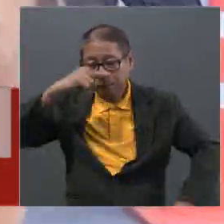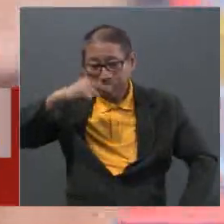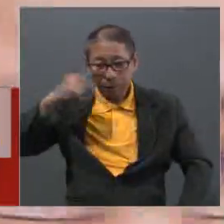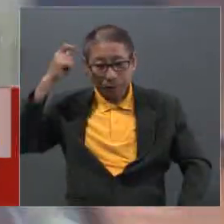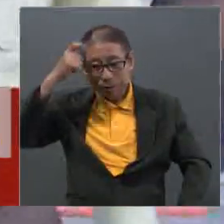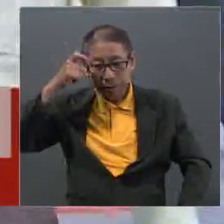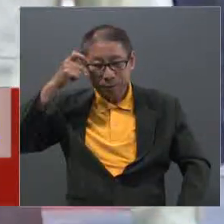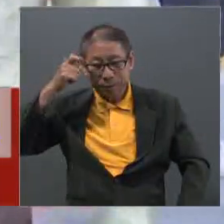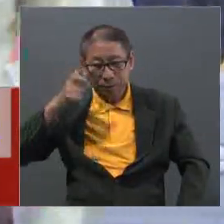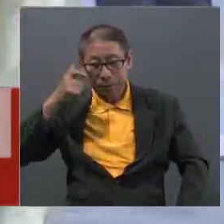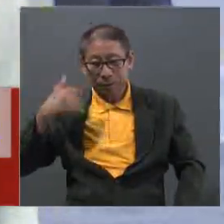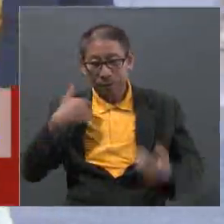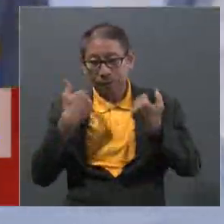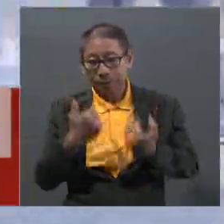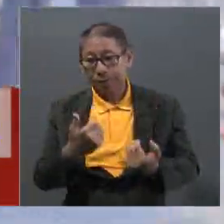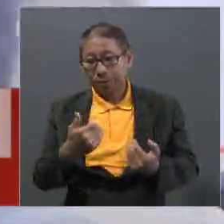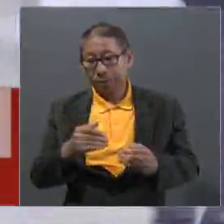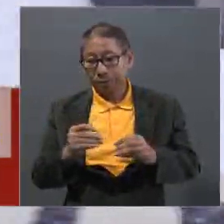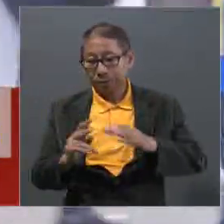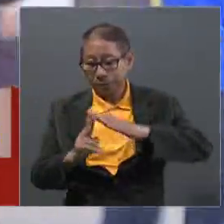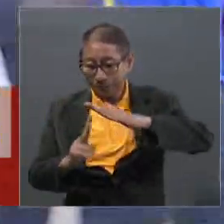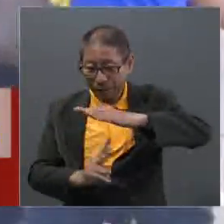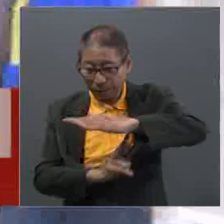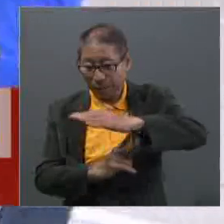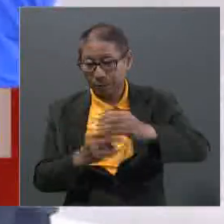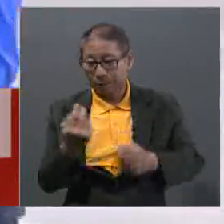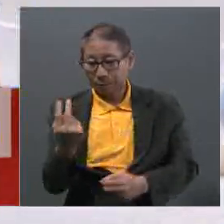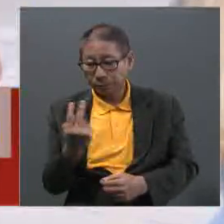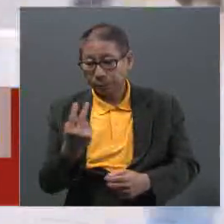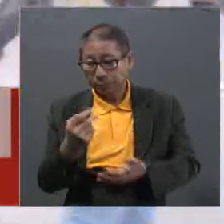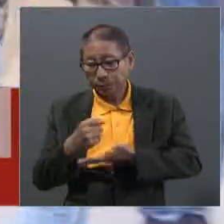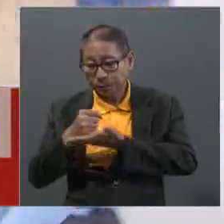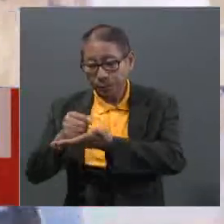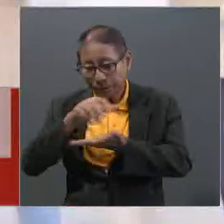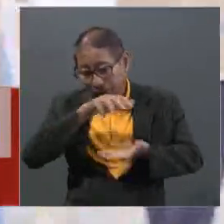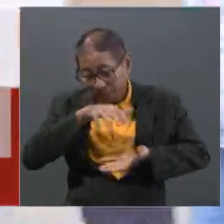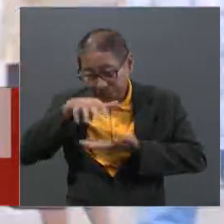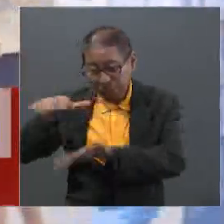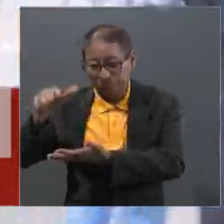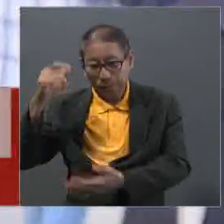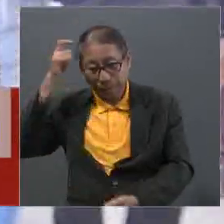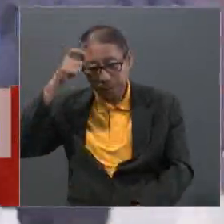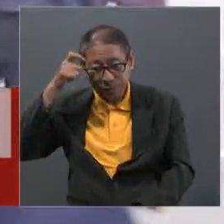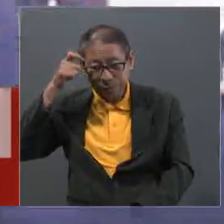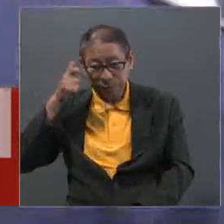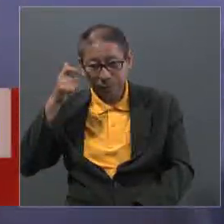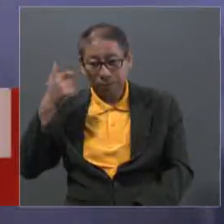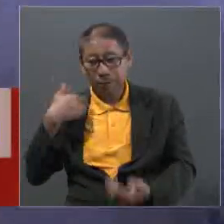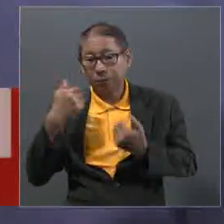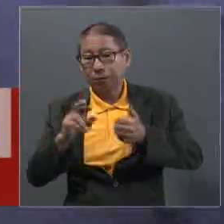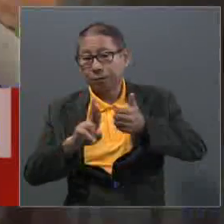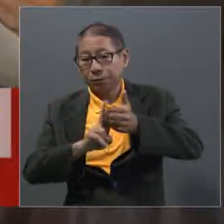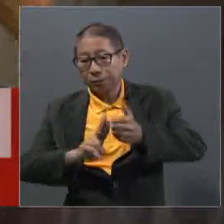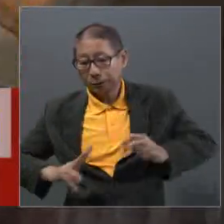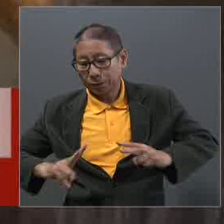ข้ามแม่น้ำเมยตองยินแห่งที่ 2ครับเพื่อส่งมอบความช่วยเหลือด้านมนุษยธรรมแก่เมียนมาร์ผู้ช่วยรัฐมนตรีประจำ